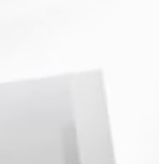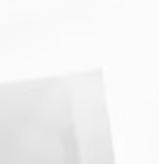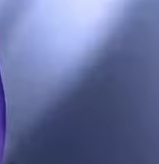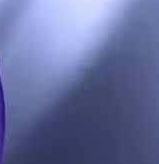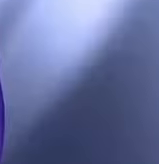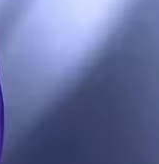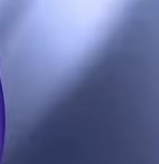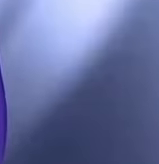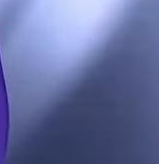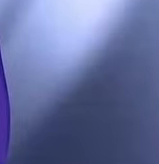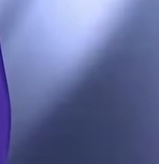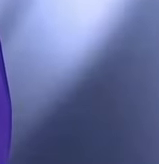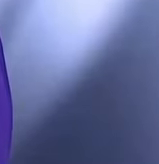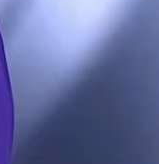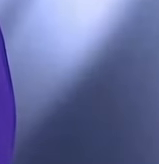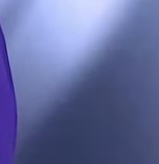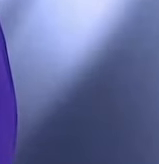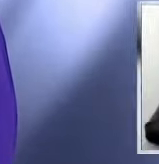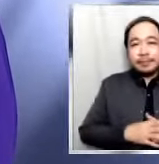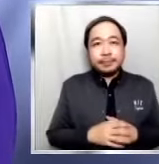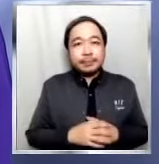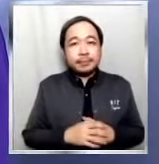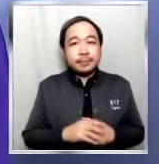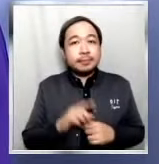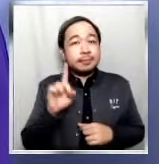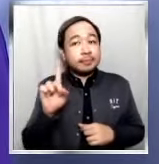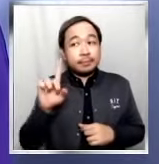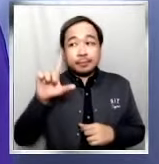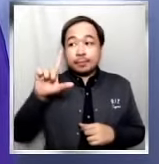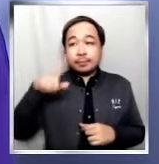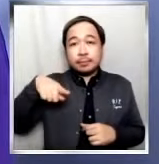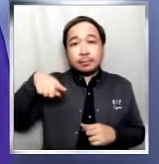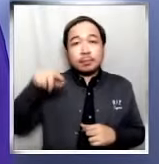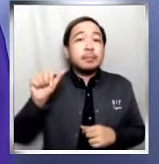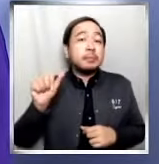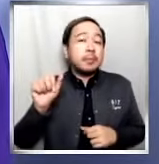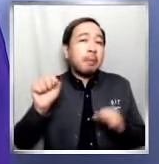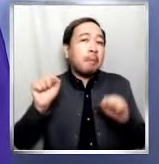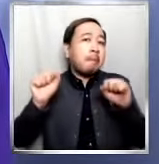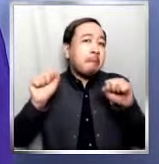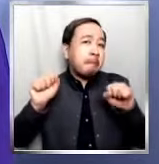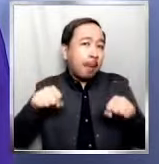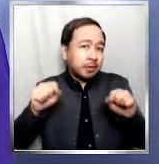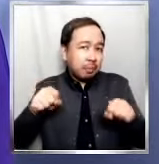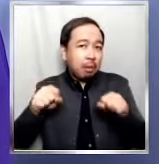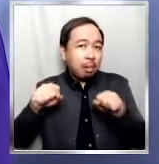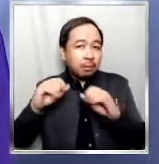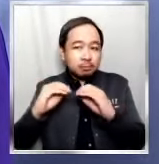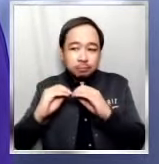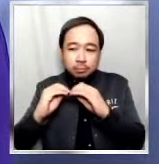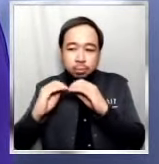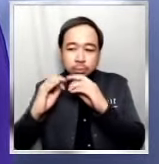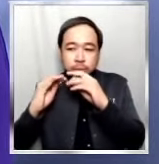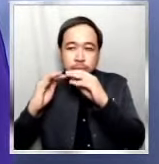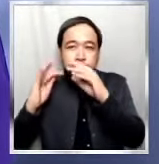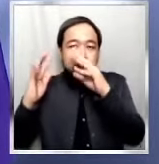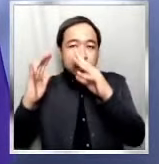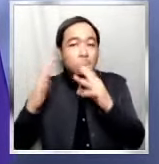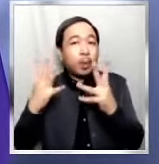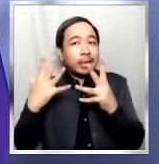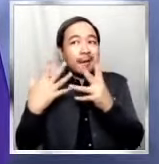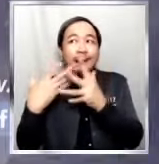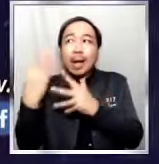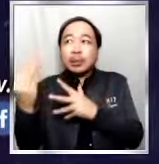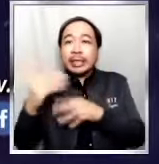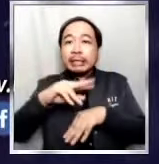News. Isang low pressure area ang posibleng mabuo sa labas ng Philippine Area of Responsibility ngayong weekend ayon po